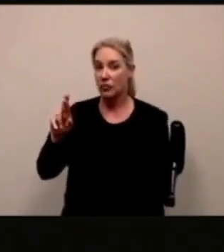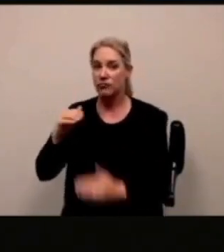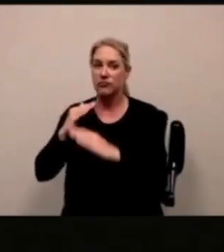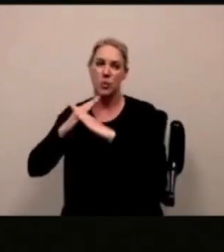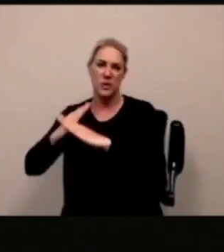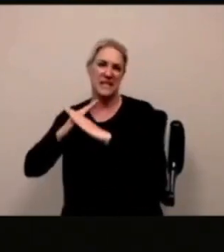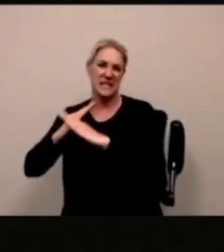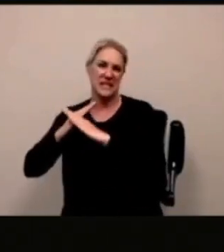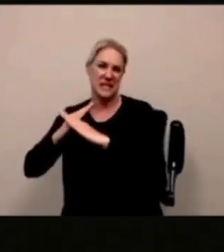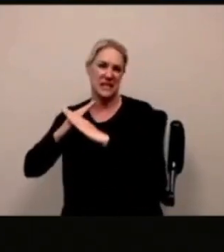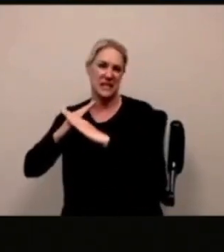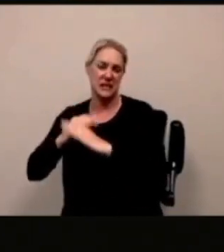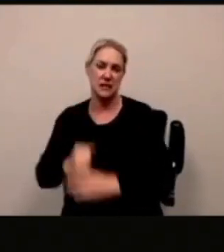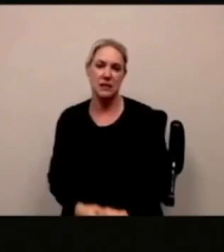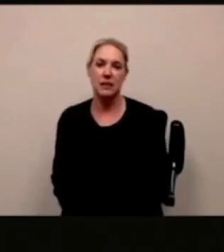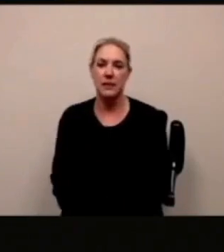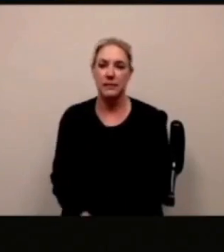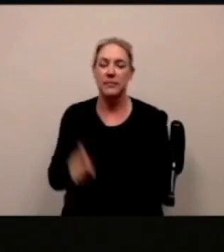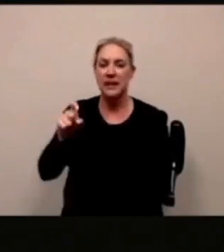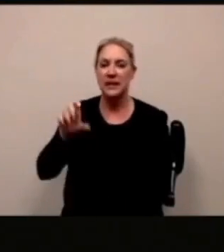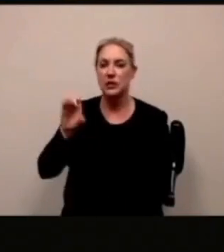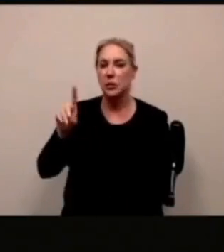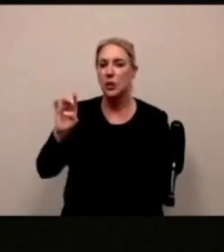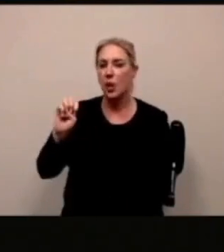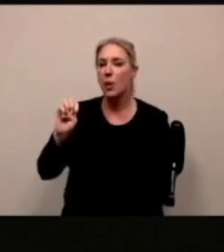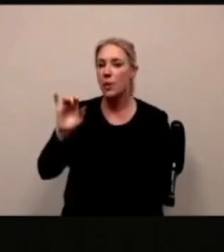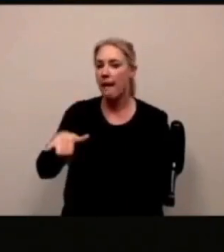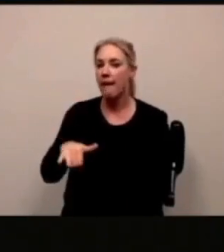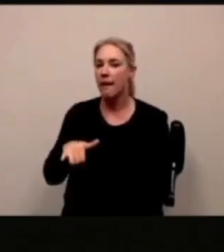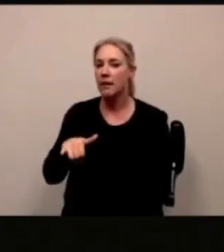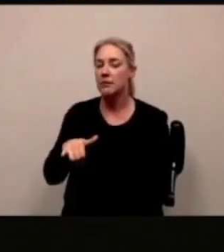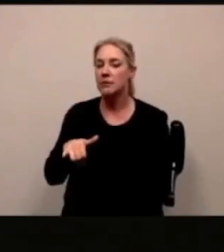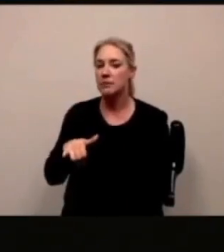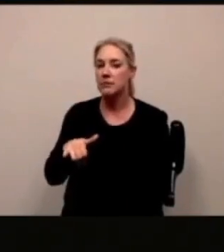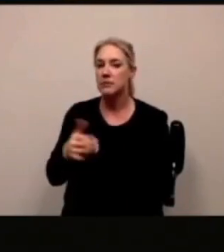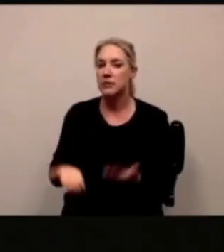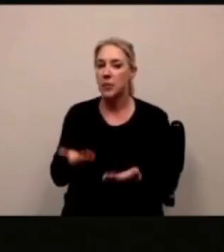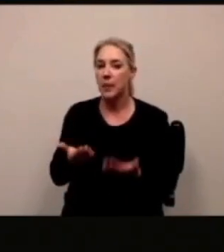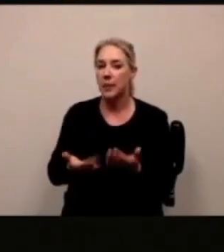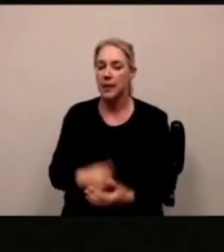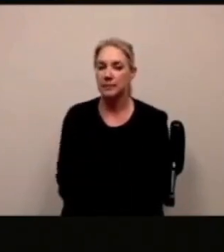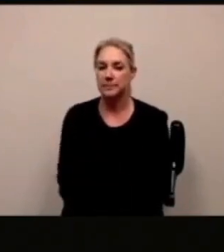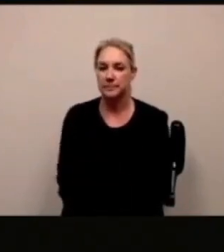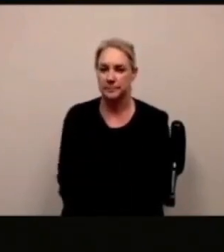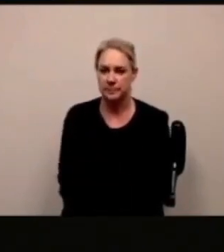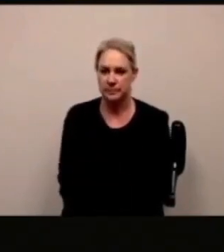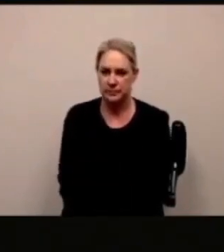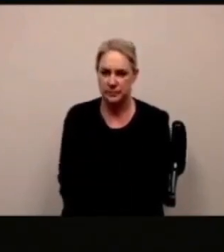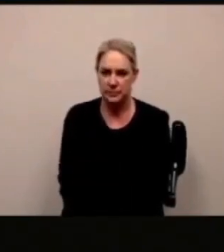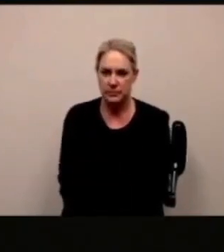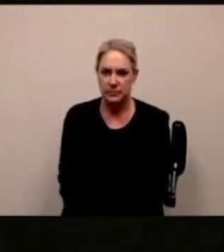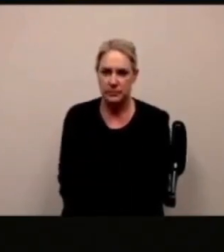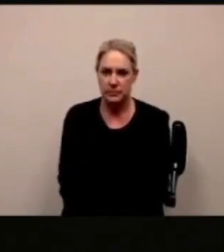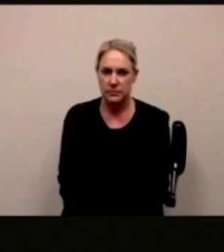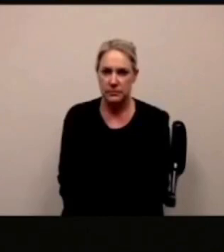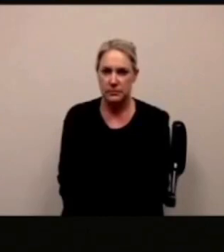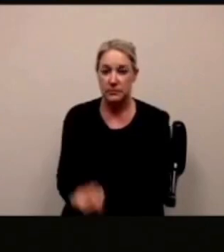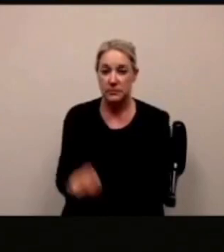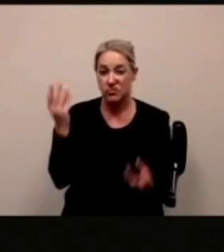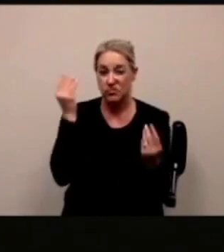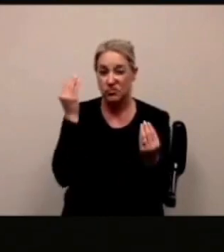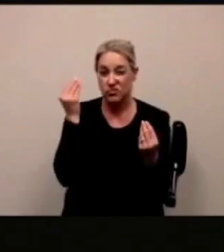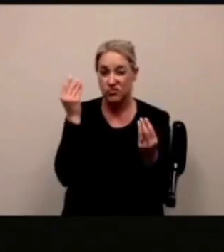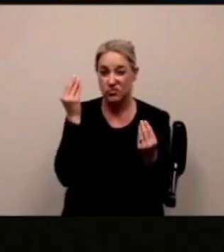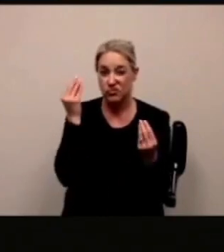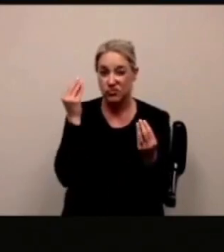取ってきます本当にこういうところで頭良いエネルギーが生み出されて本当にありがたいこともたくさんいただいてます